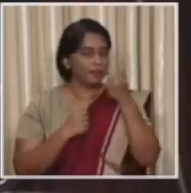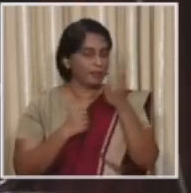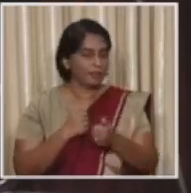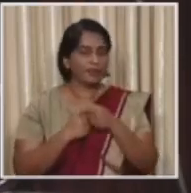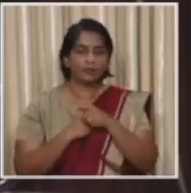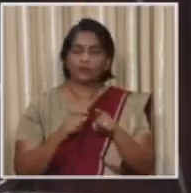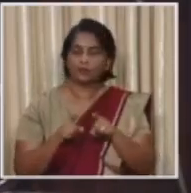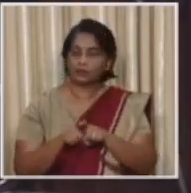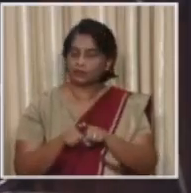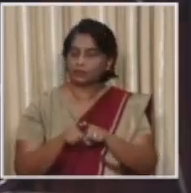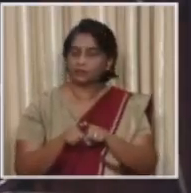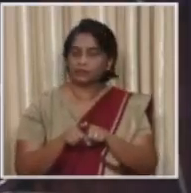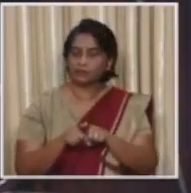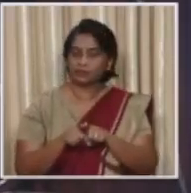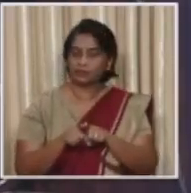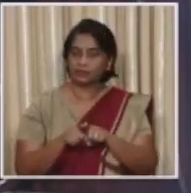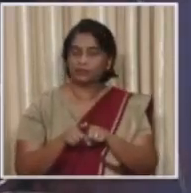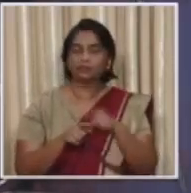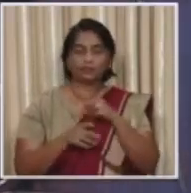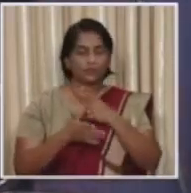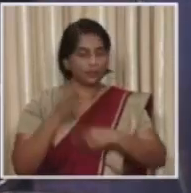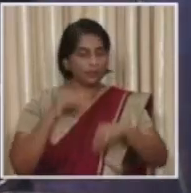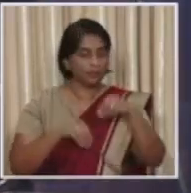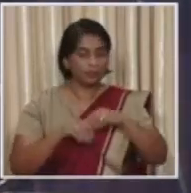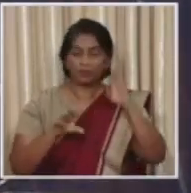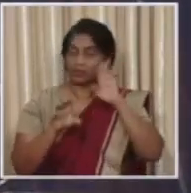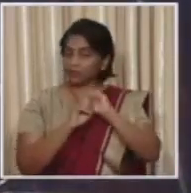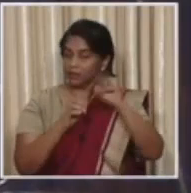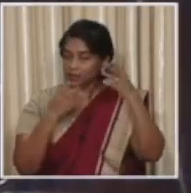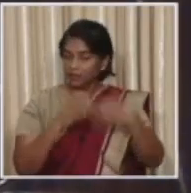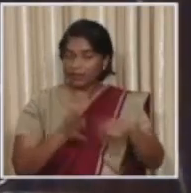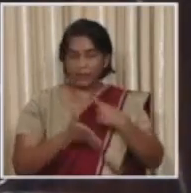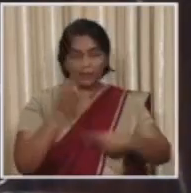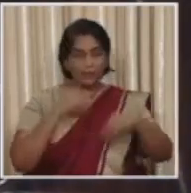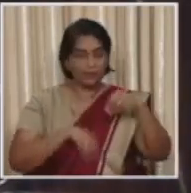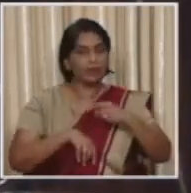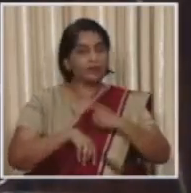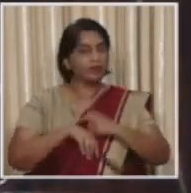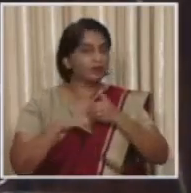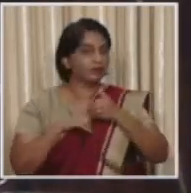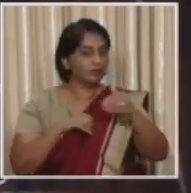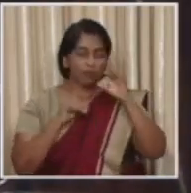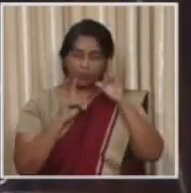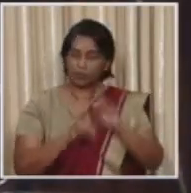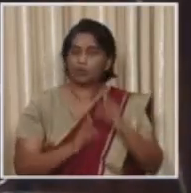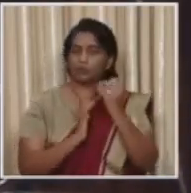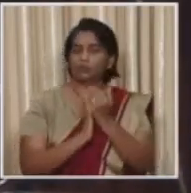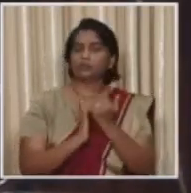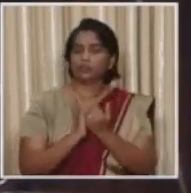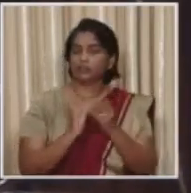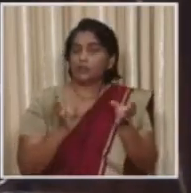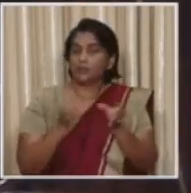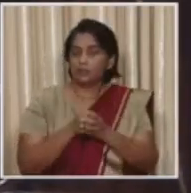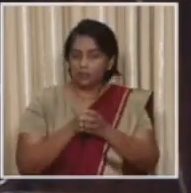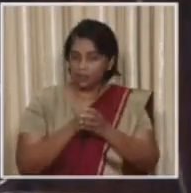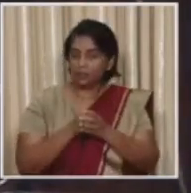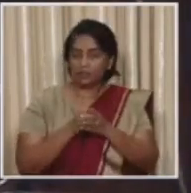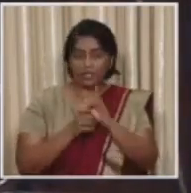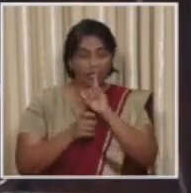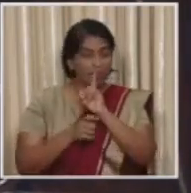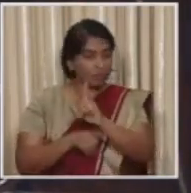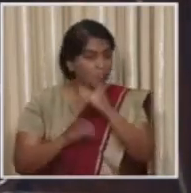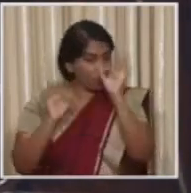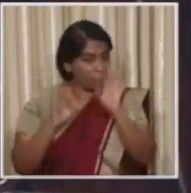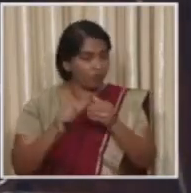දෙයක්. හැබැයි මෙතිවරණය ප්‍රකාශයට පත් කළ ඒ මෙතිවරණ කාලය තුල එවැනි විශ්ලේෂණයක් එම පක්ෂයේ ඉල්ලීමකින් තොරව කෙරෙනවා